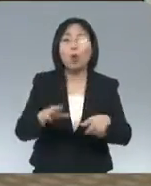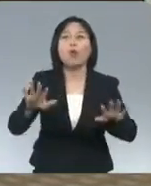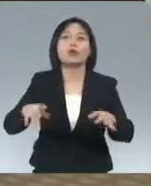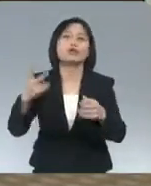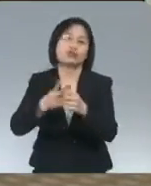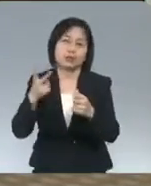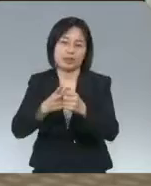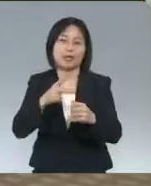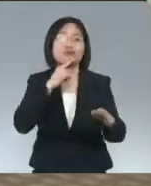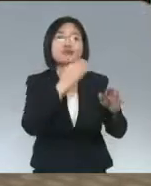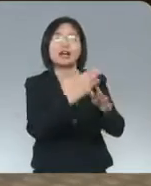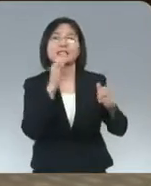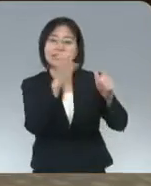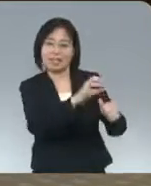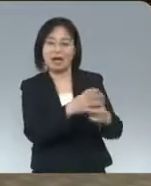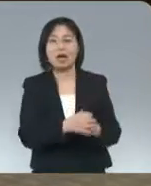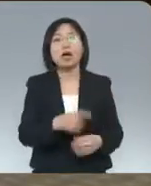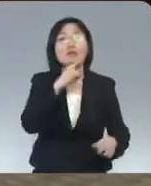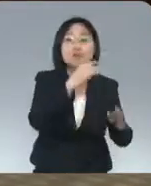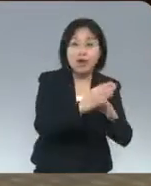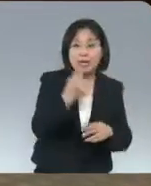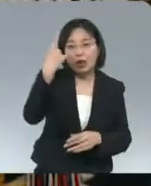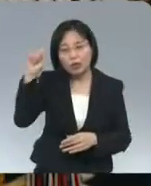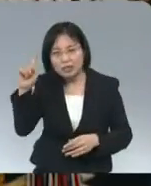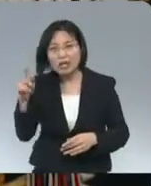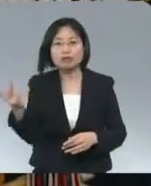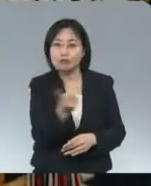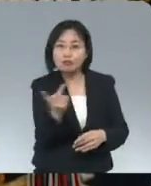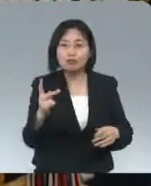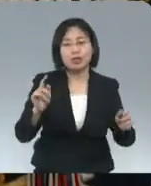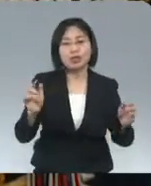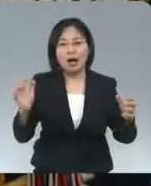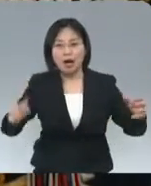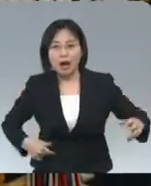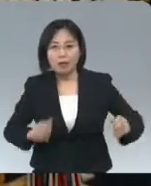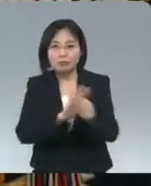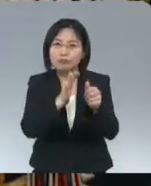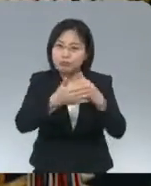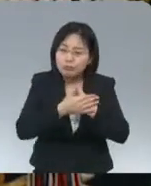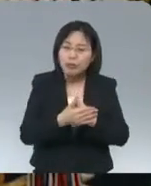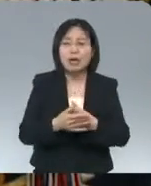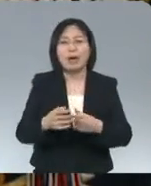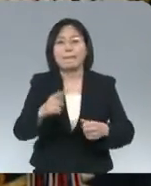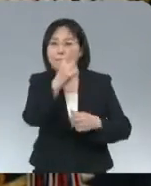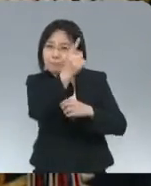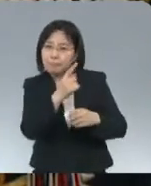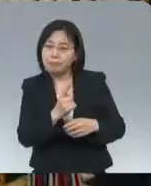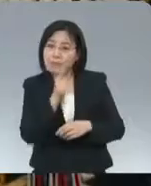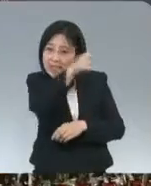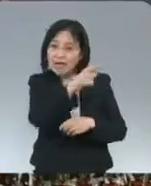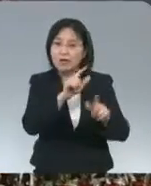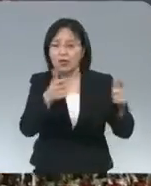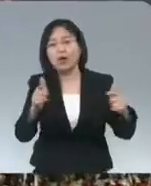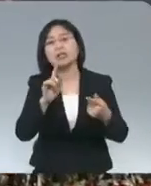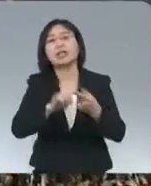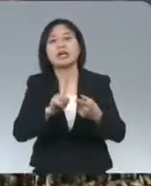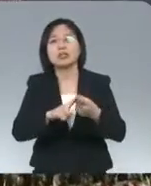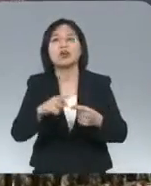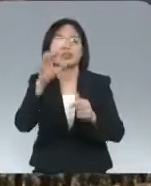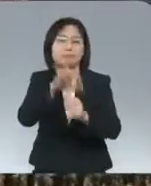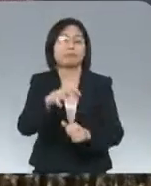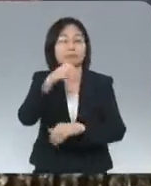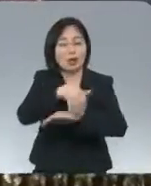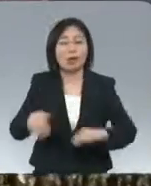対象となったロシア人2人と企業3社はロシアを拠点に北韓の弾道ミサイルの開発に必要